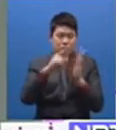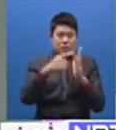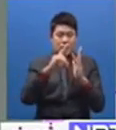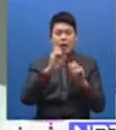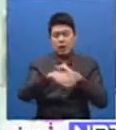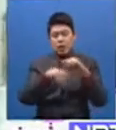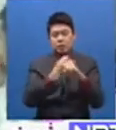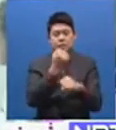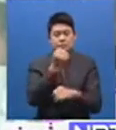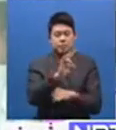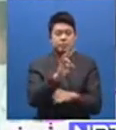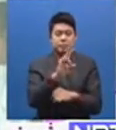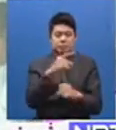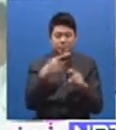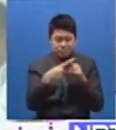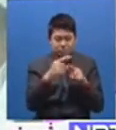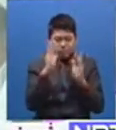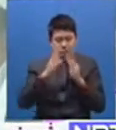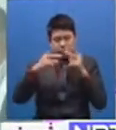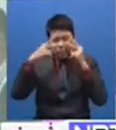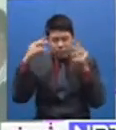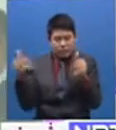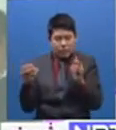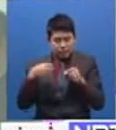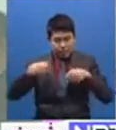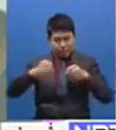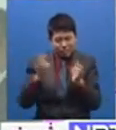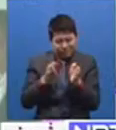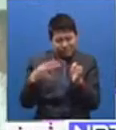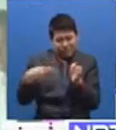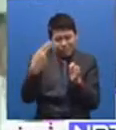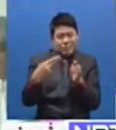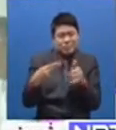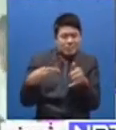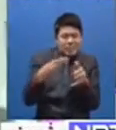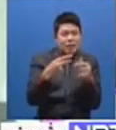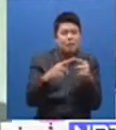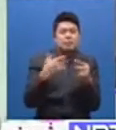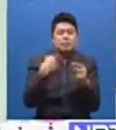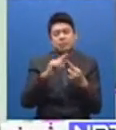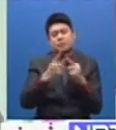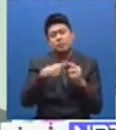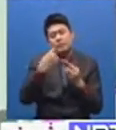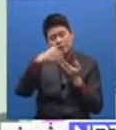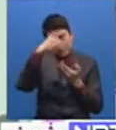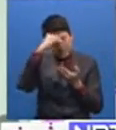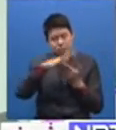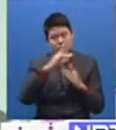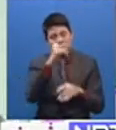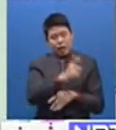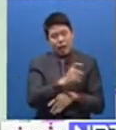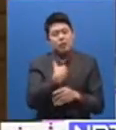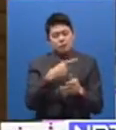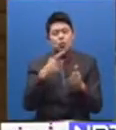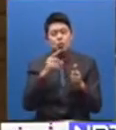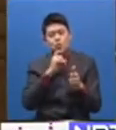ปัตตนาคราชเจ็บจากเหตุคนร้ายประกบยิงขณะขับรถจักรยานยนต์กลับบ้านพร้อมกับเพื่อนนักเรียนโรงเรียนเดียวกันที่เสียชีวิตบนถนน